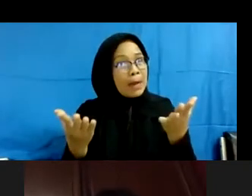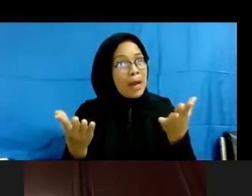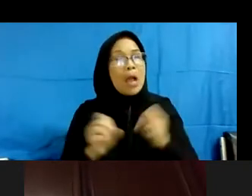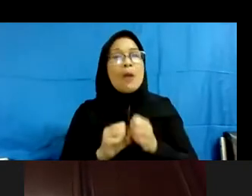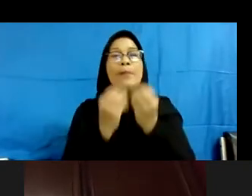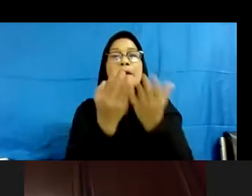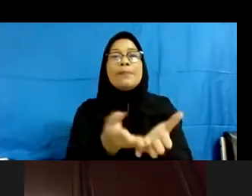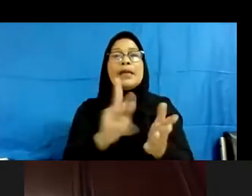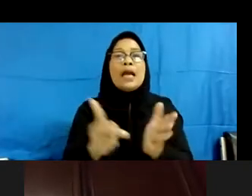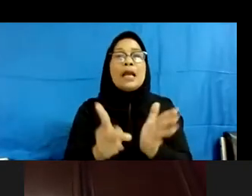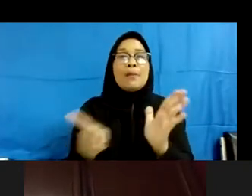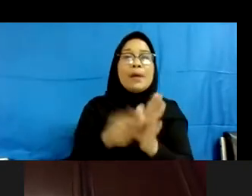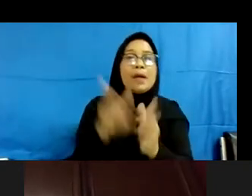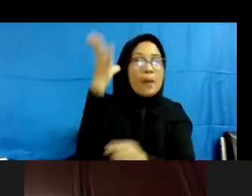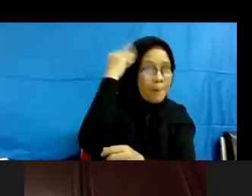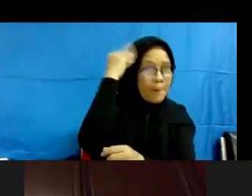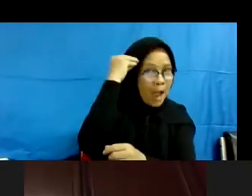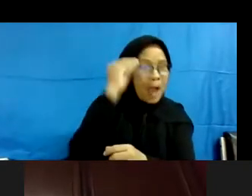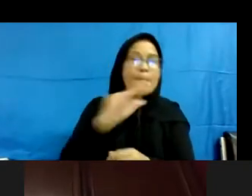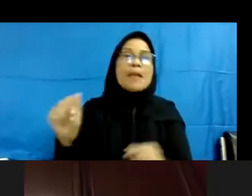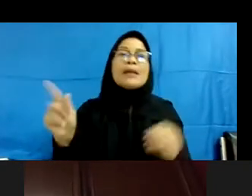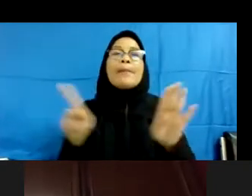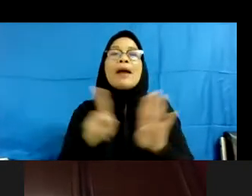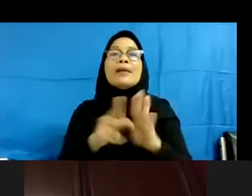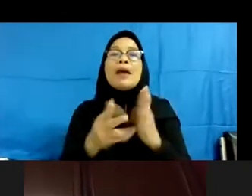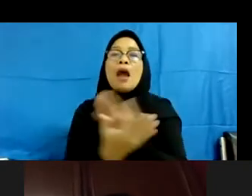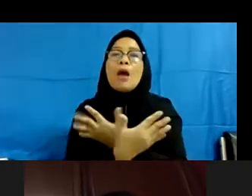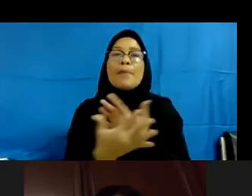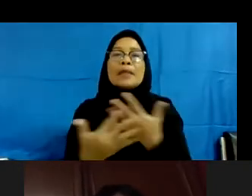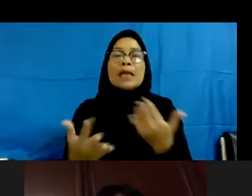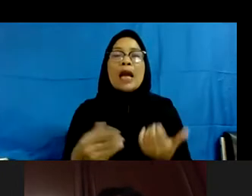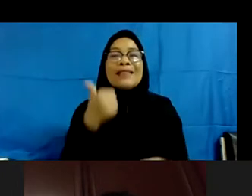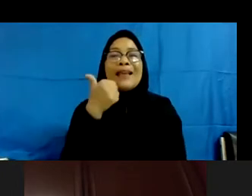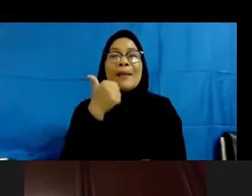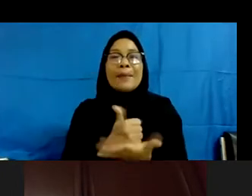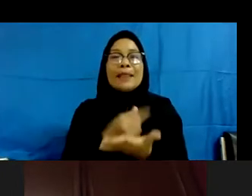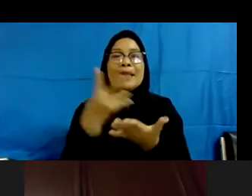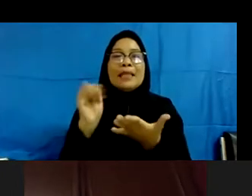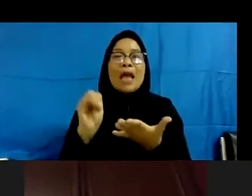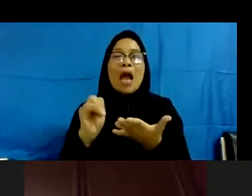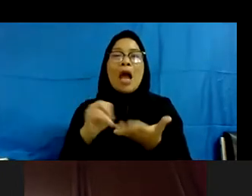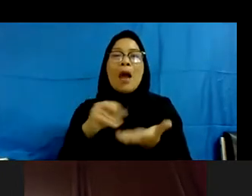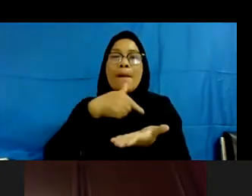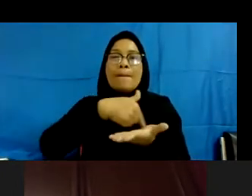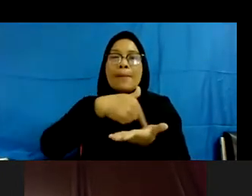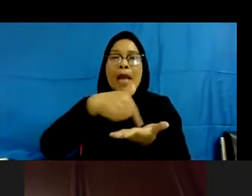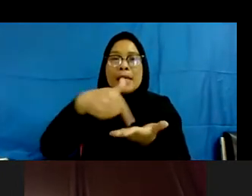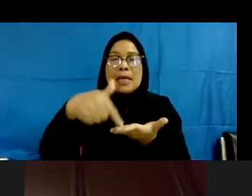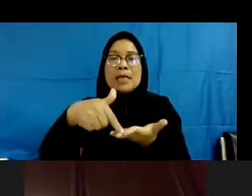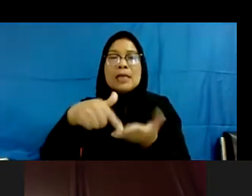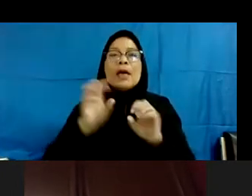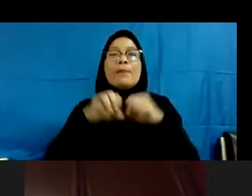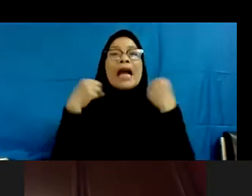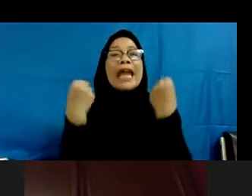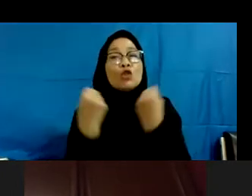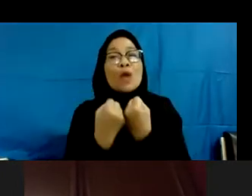kepada masyarakat untuk bisa memahami pentingnya huruf Braille ini, kemudian mengedukasi mereka, dan